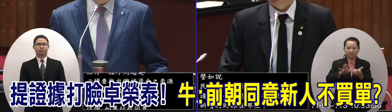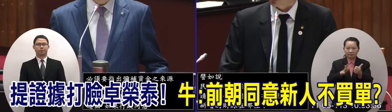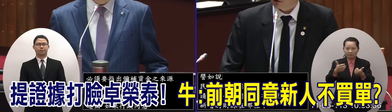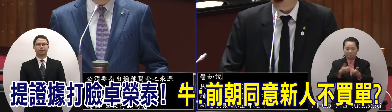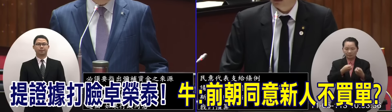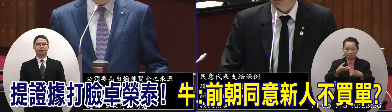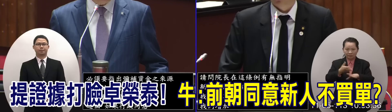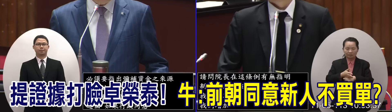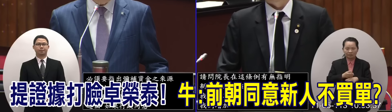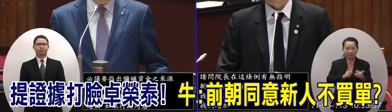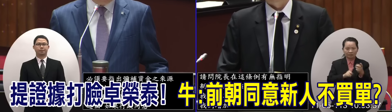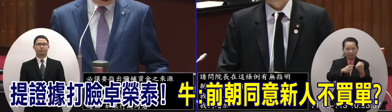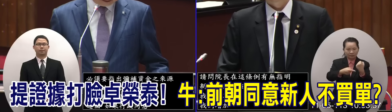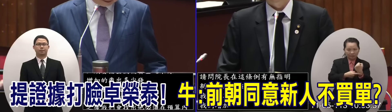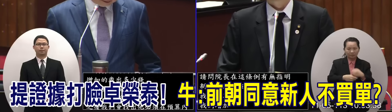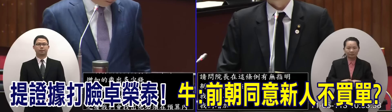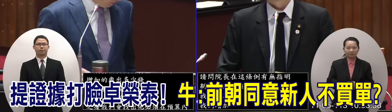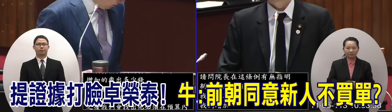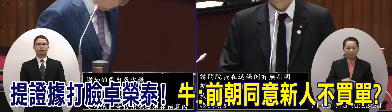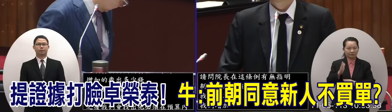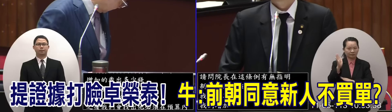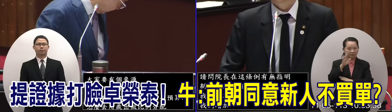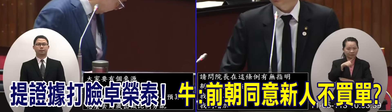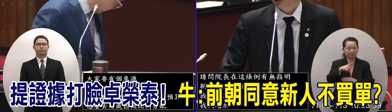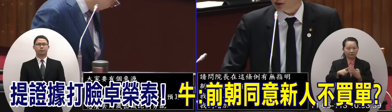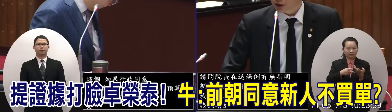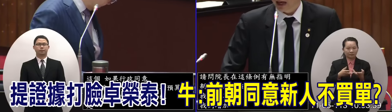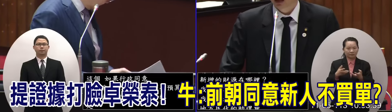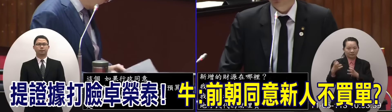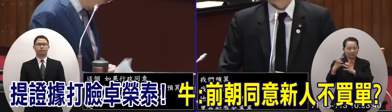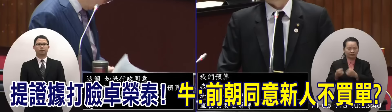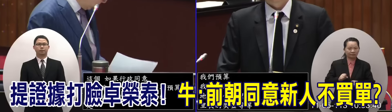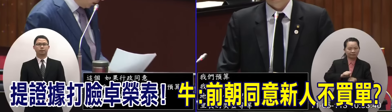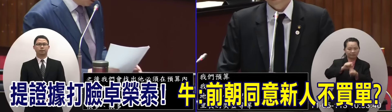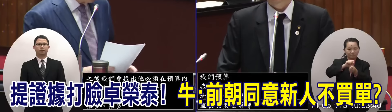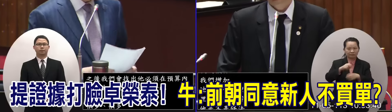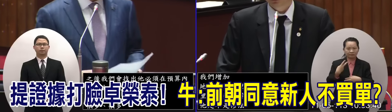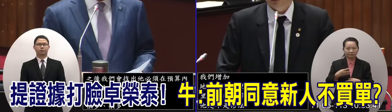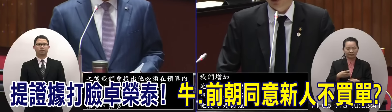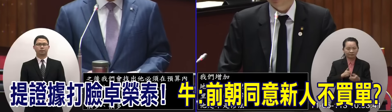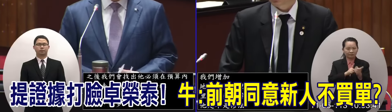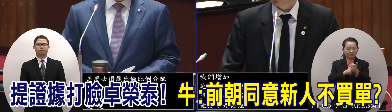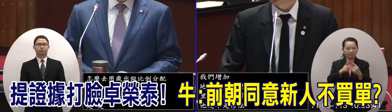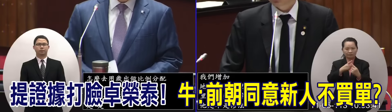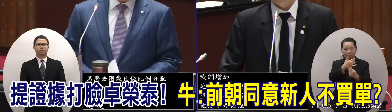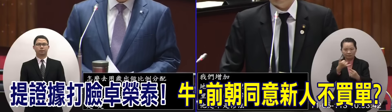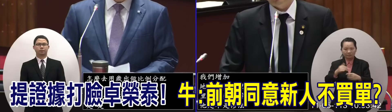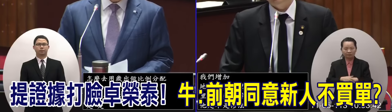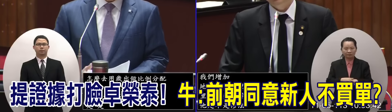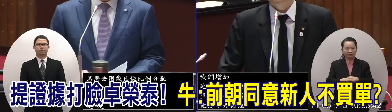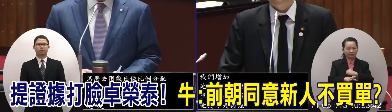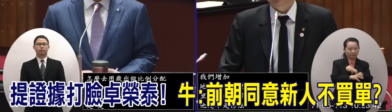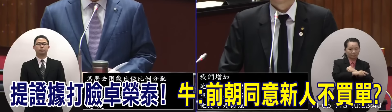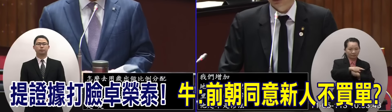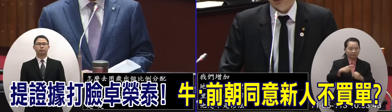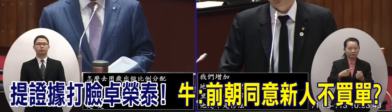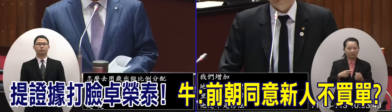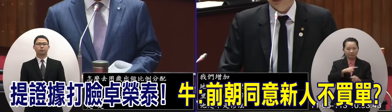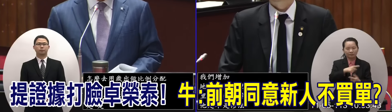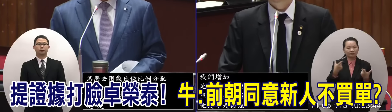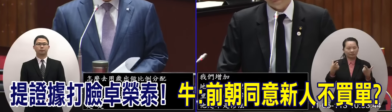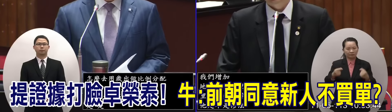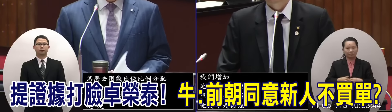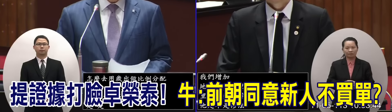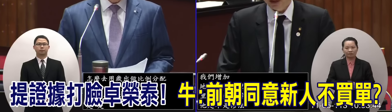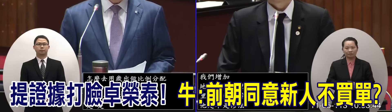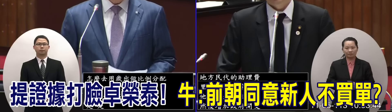论完毕的消防法，好，我们也让这个政府的业务的负担稍微增加，我们也让义消人员有比照基层消防员的健检待遇等等，它